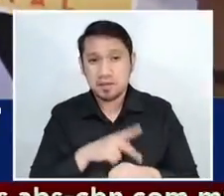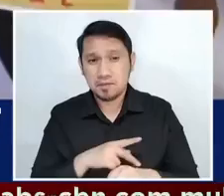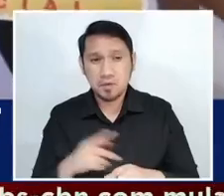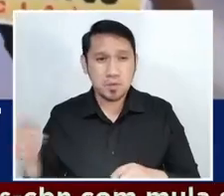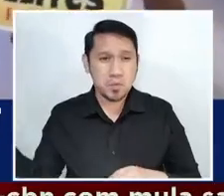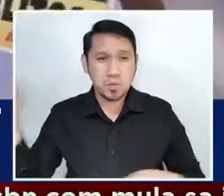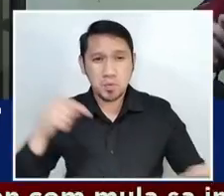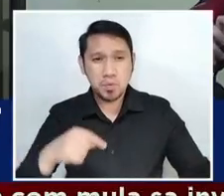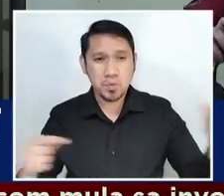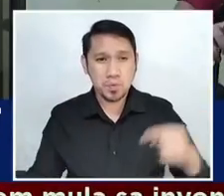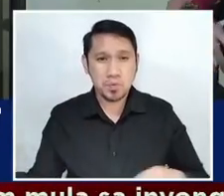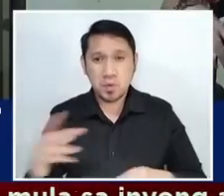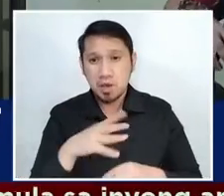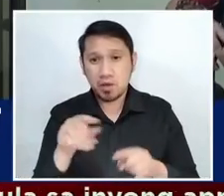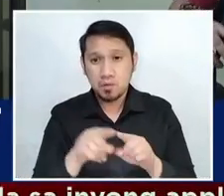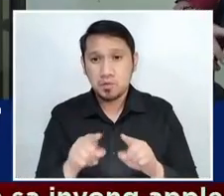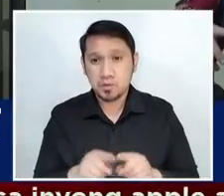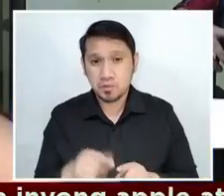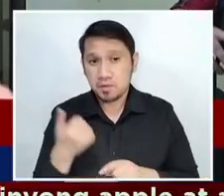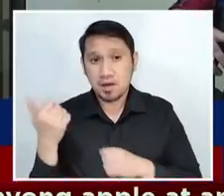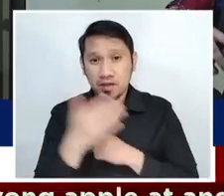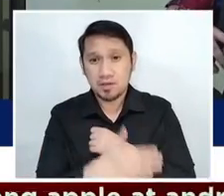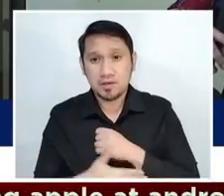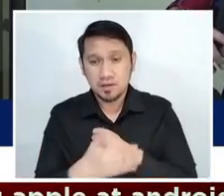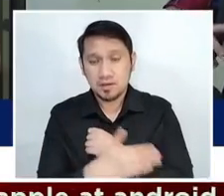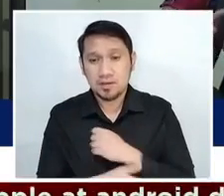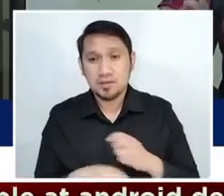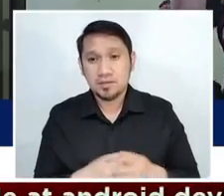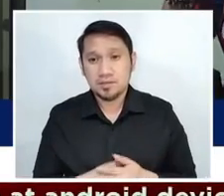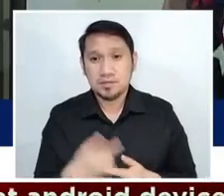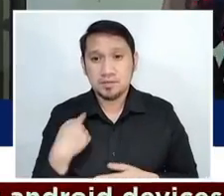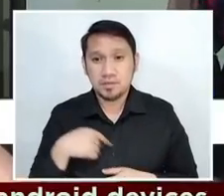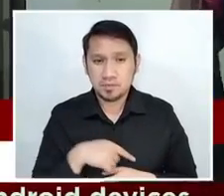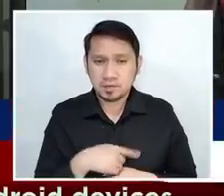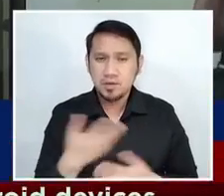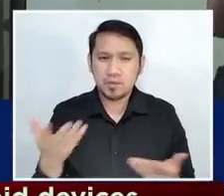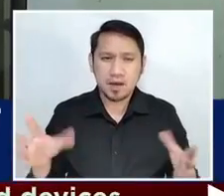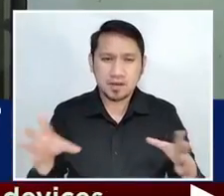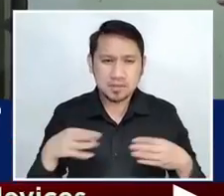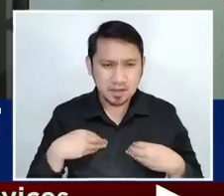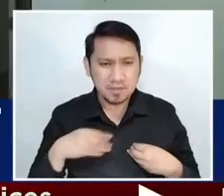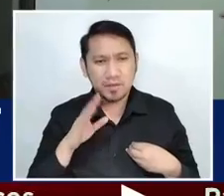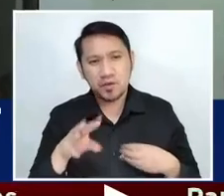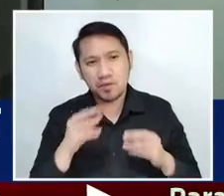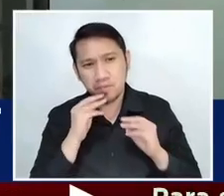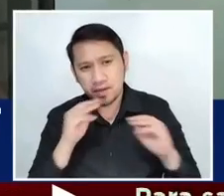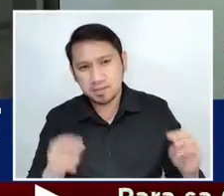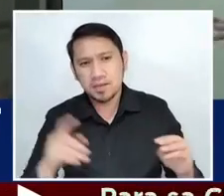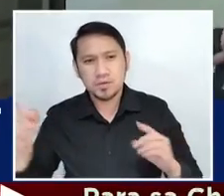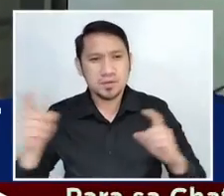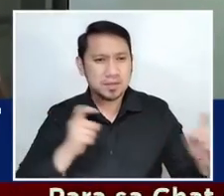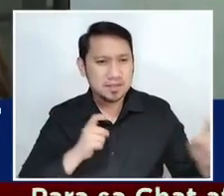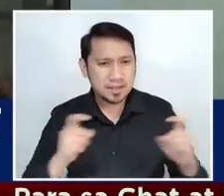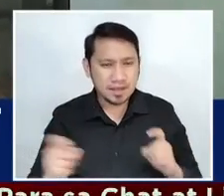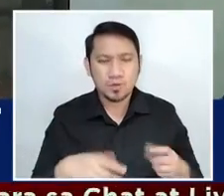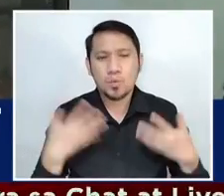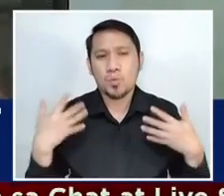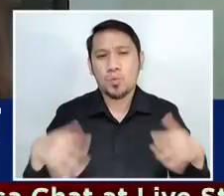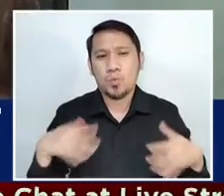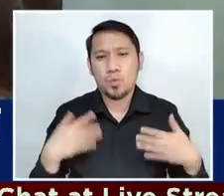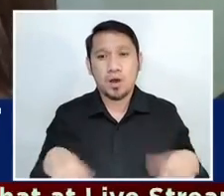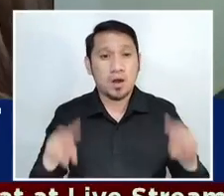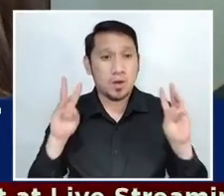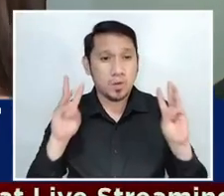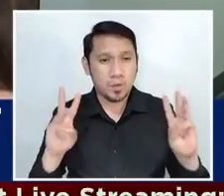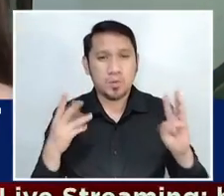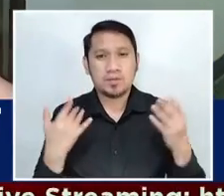galing pa-abroad. Yes, we've been seeing your tweets, your messages, grabe kayo. And now, we are actually